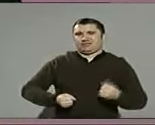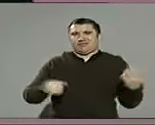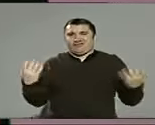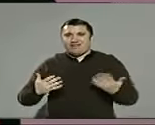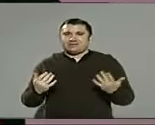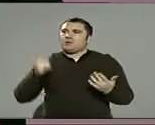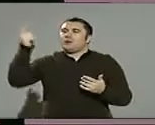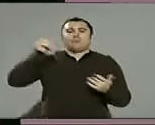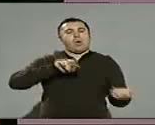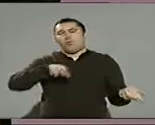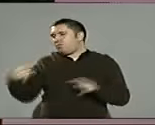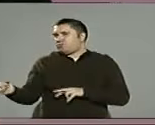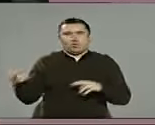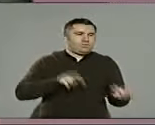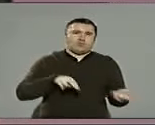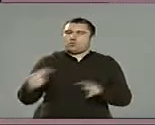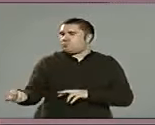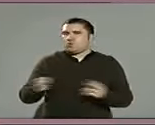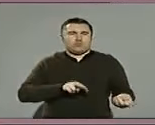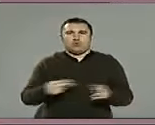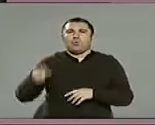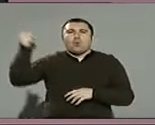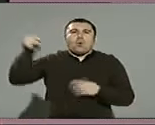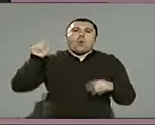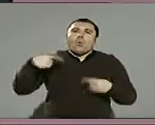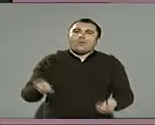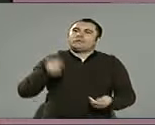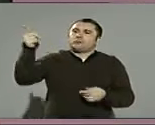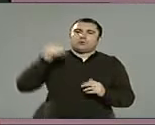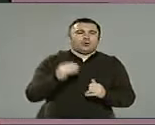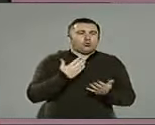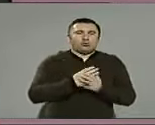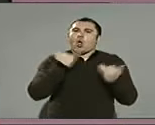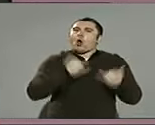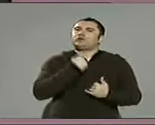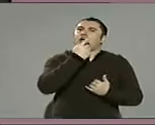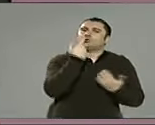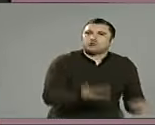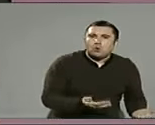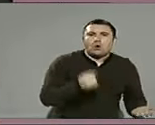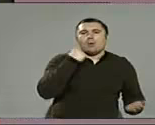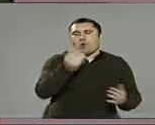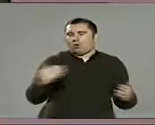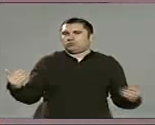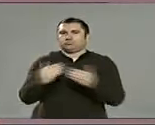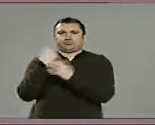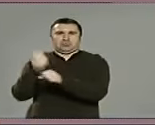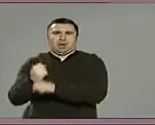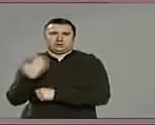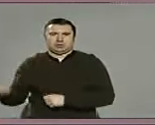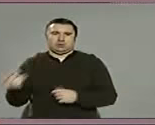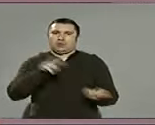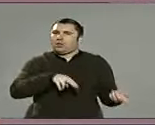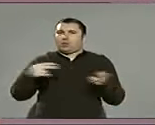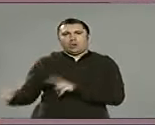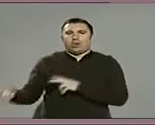ständigen Kehrtwendungen, die Bodenlosigkeit, mit der man heute das eine und morgen das genaue Gegenteil macht, all das hinterlässt immer